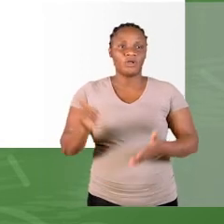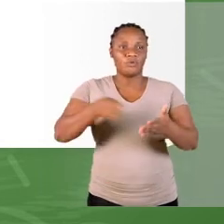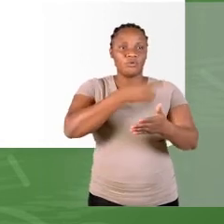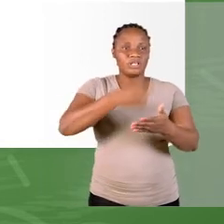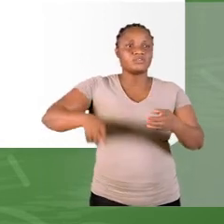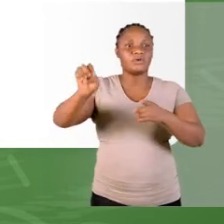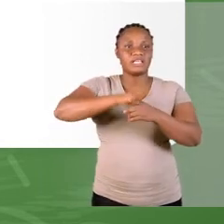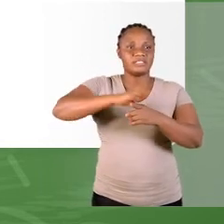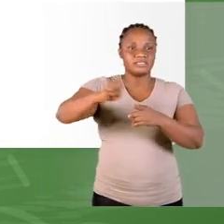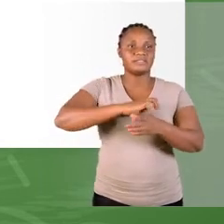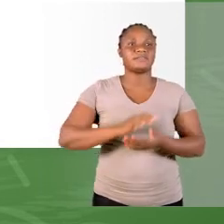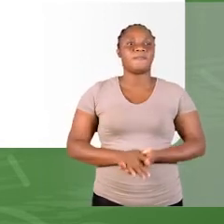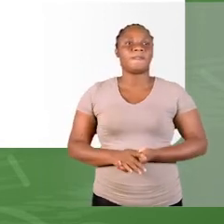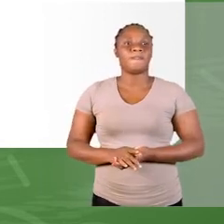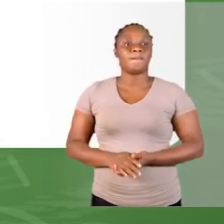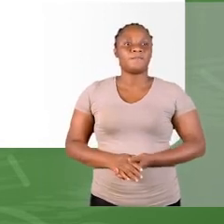Correction de l'exercice.